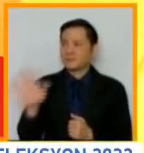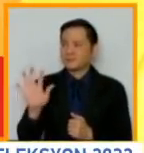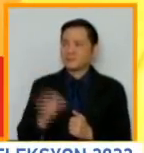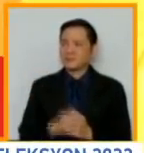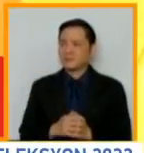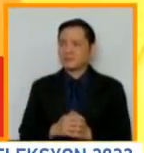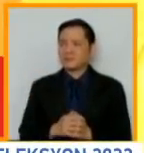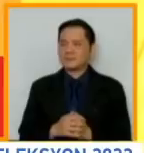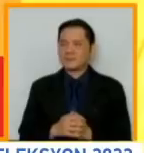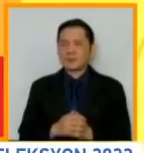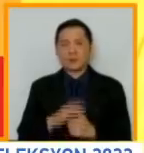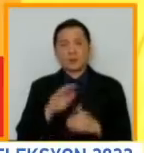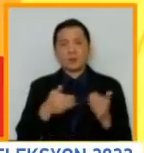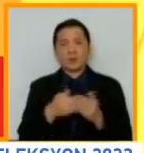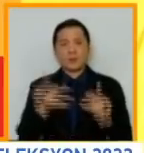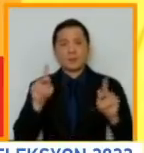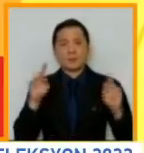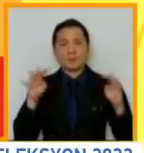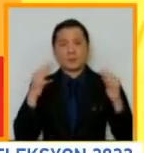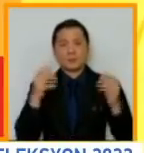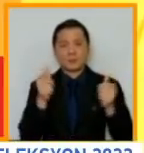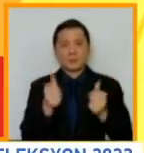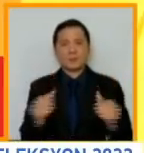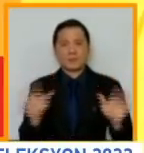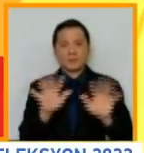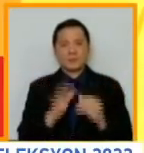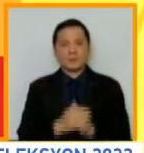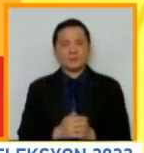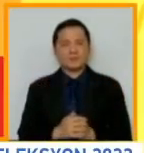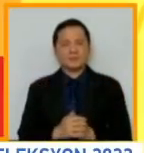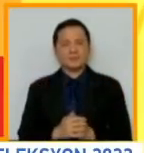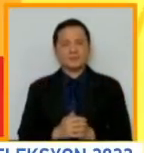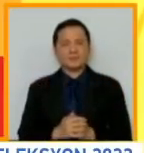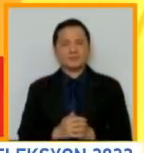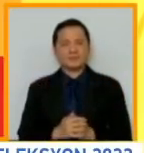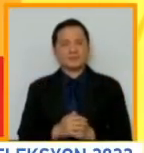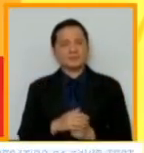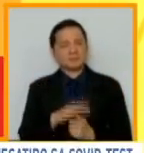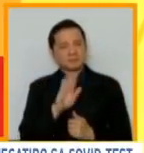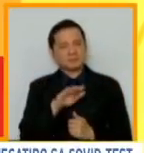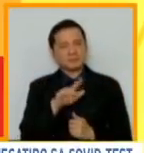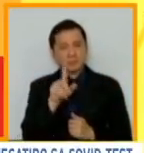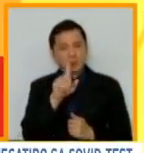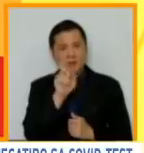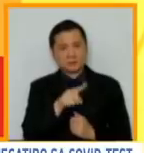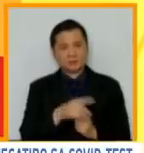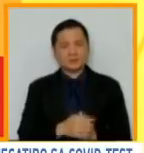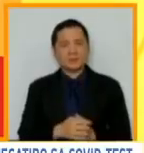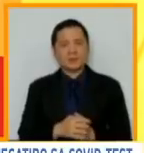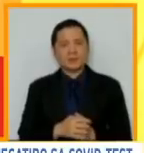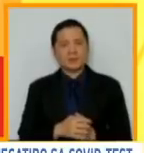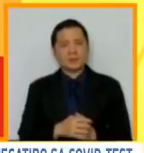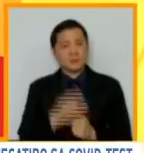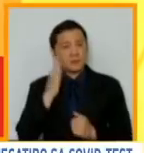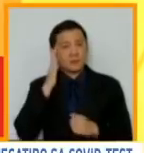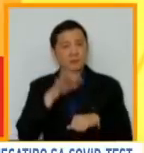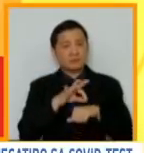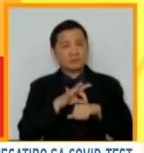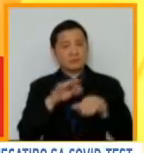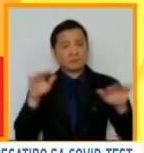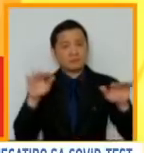mga taga-subaybay ninyo. Opo. Asek, kakumusahin lang po namin yung pagsisimula po ng face-to-face classes. Ano po yung mga